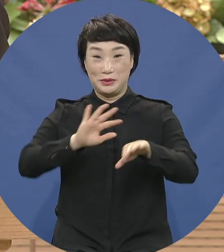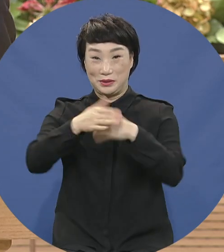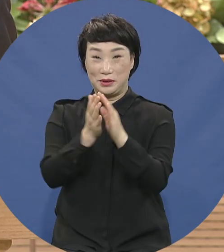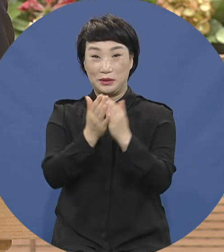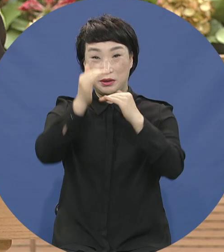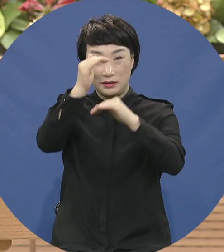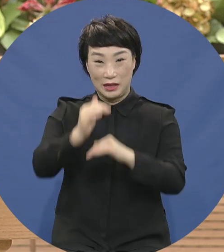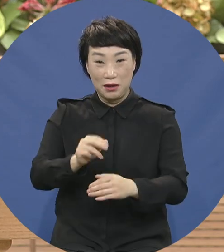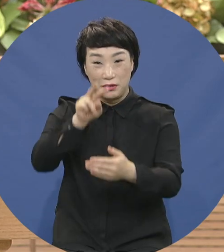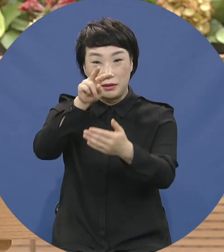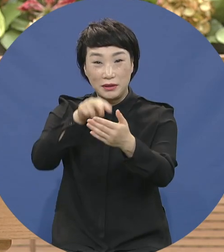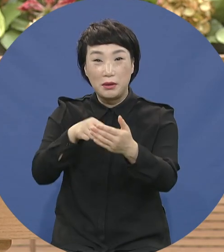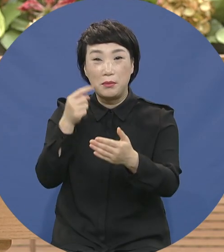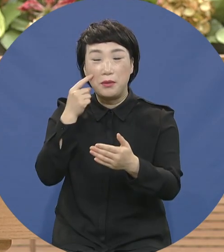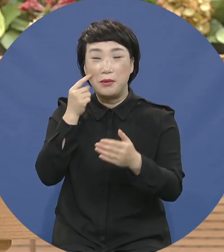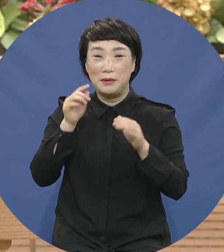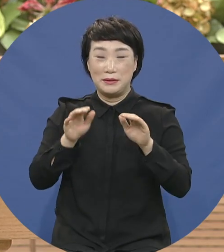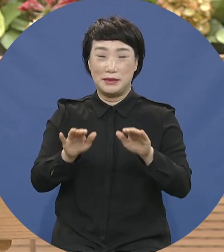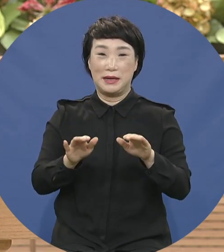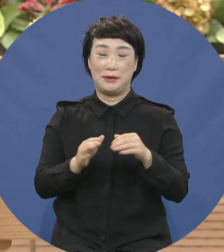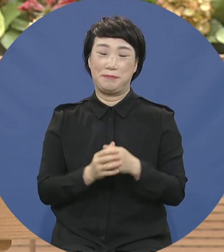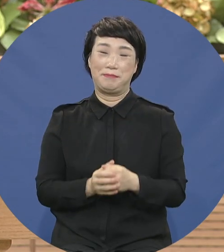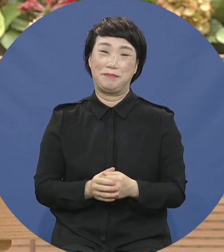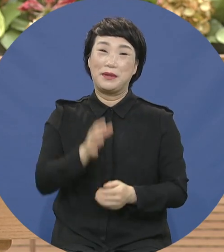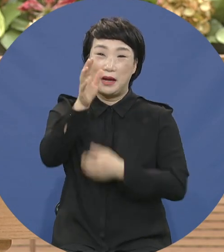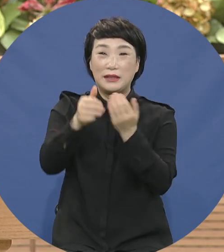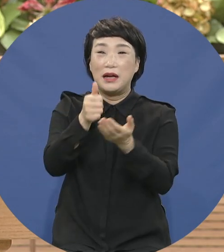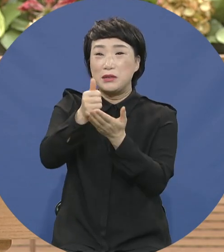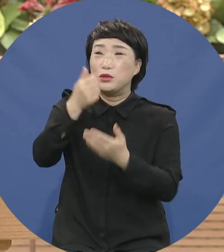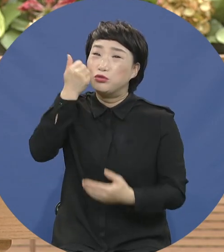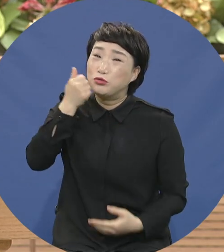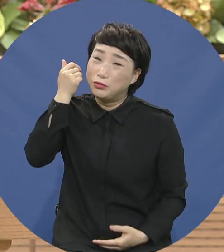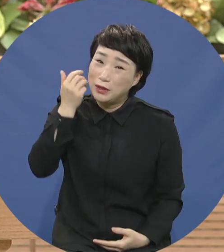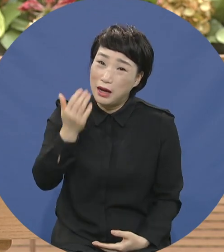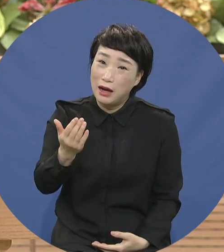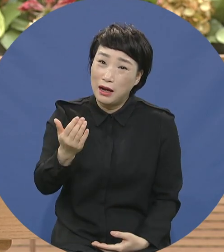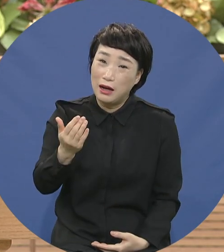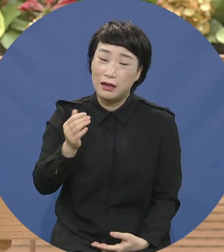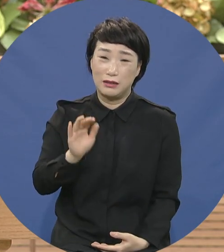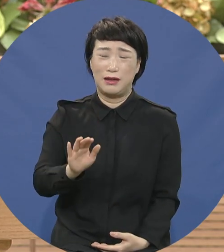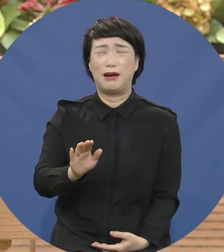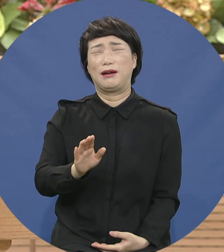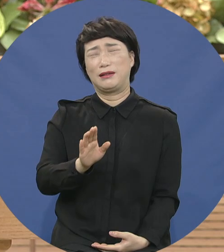본문을 읽으면서 하나님은 어떤 분이시냐?